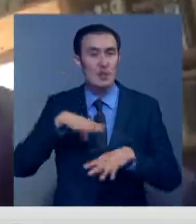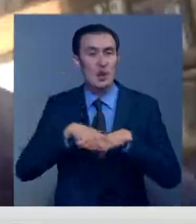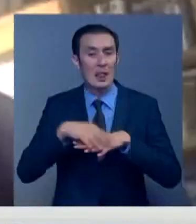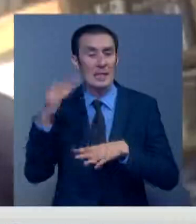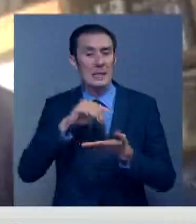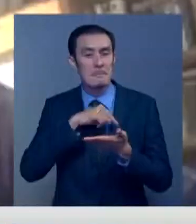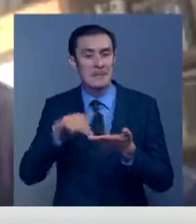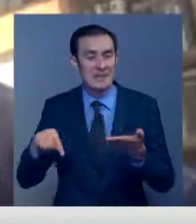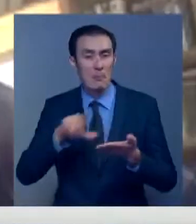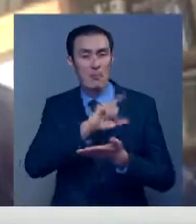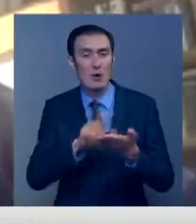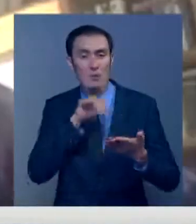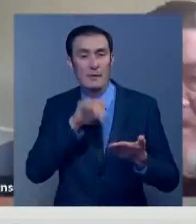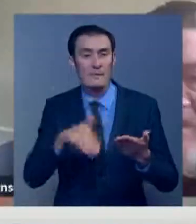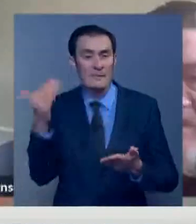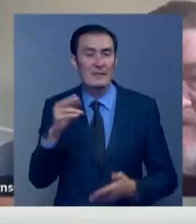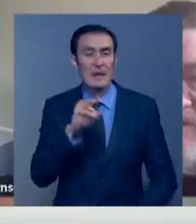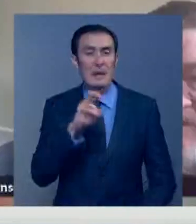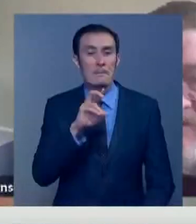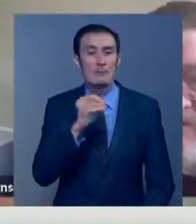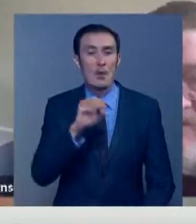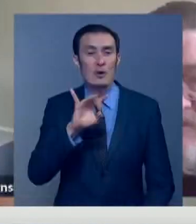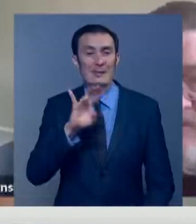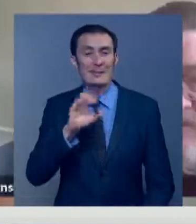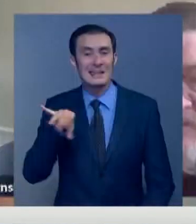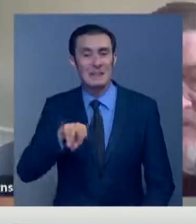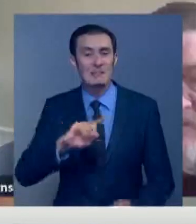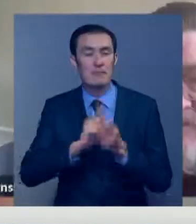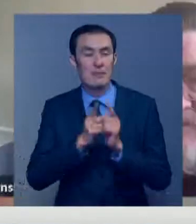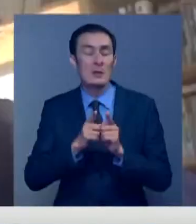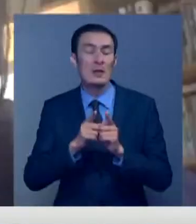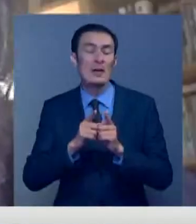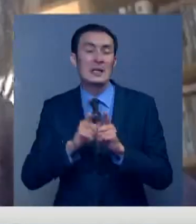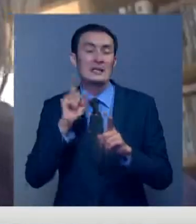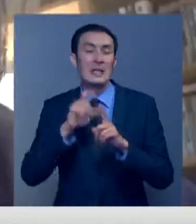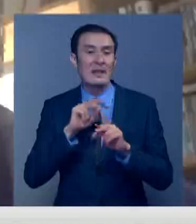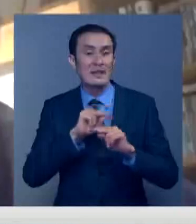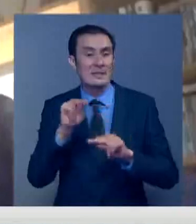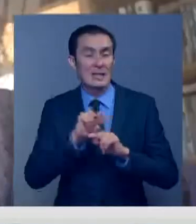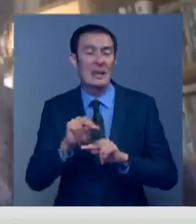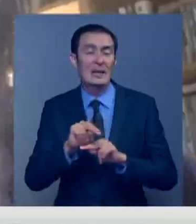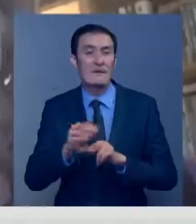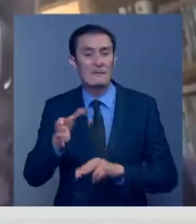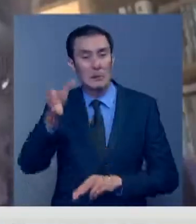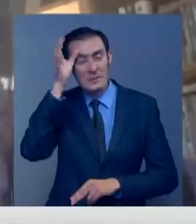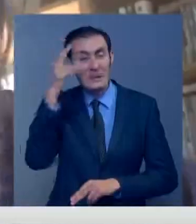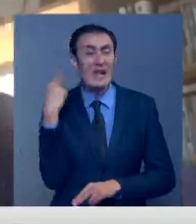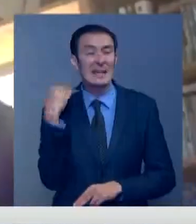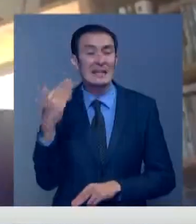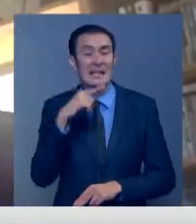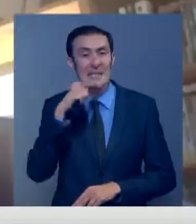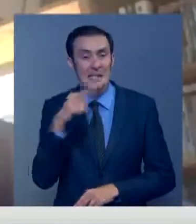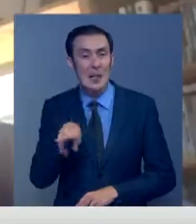шотландский писатель и поэт профессор Джон Бёрнсайд. Он перевел слова назидания казахского просветителя и философа на английский